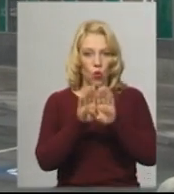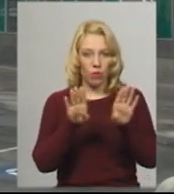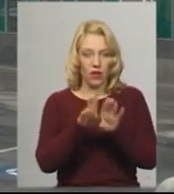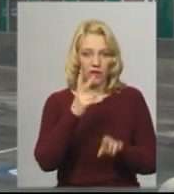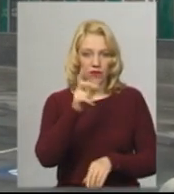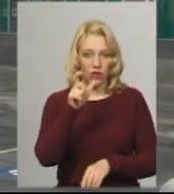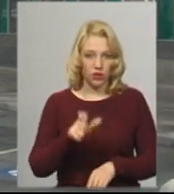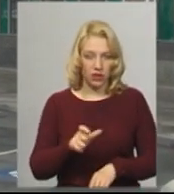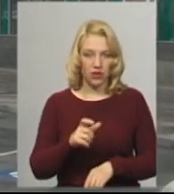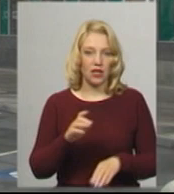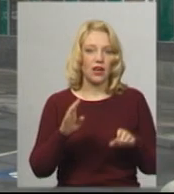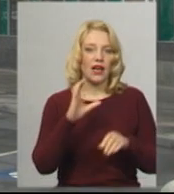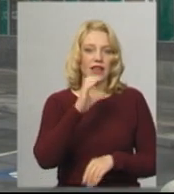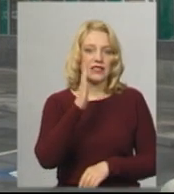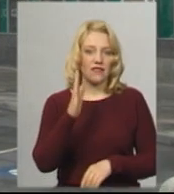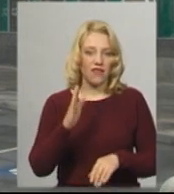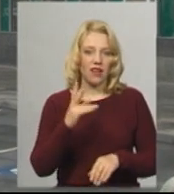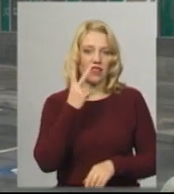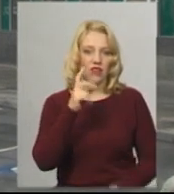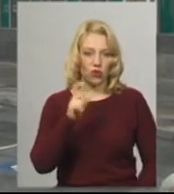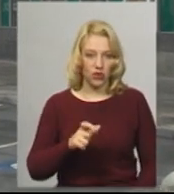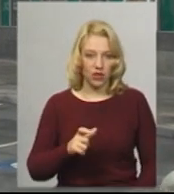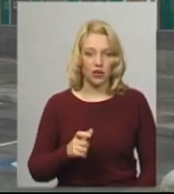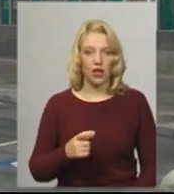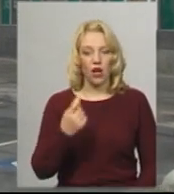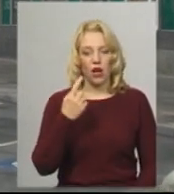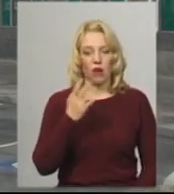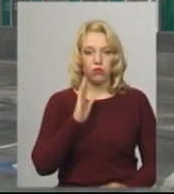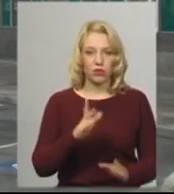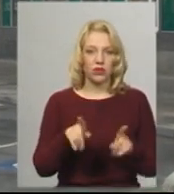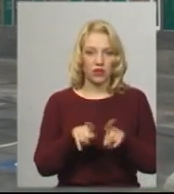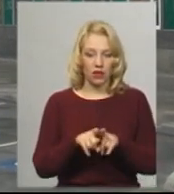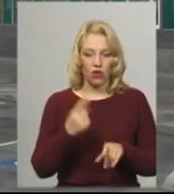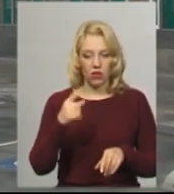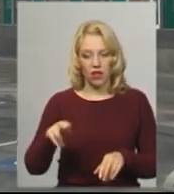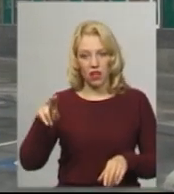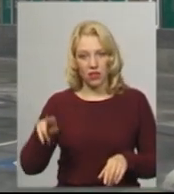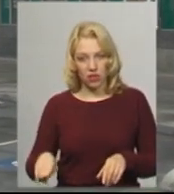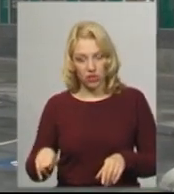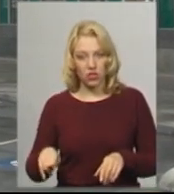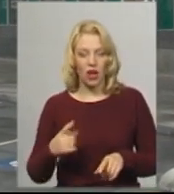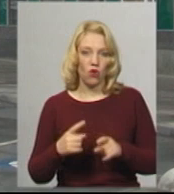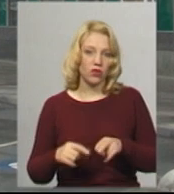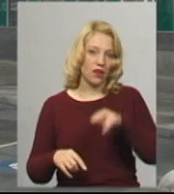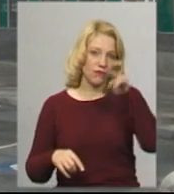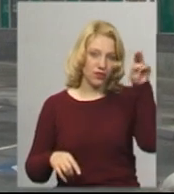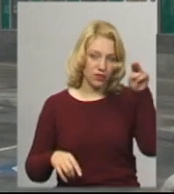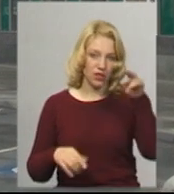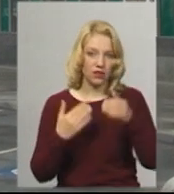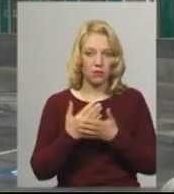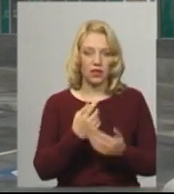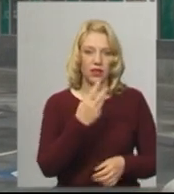Якщо ми говоримо про купейний вагон, буде в продажу одна нижня полиція, одна полиція верні. Допустимо, якщо це перша купа, це буде місце третє і